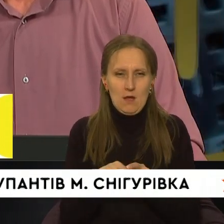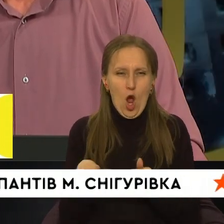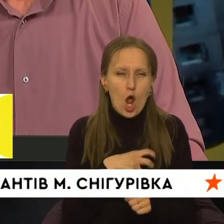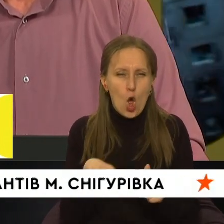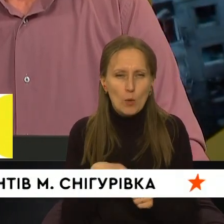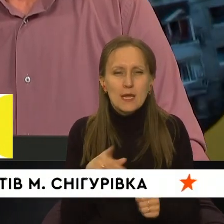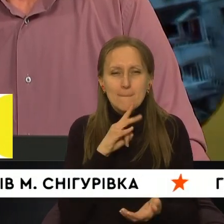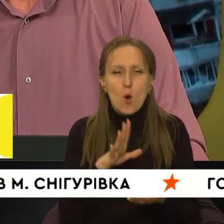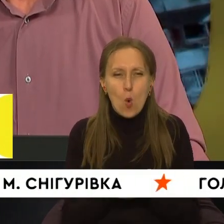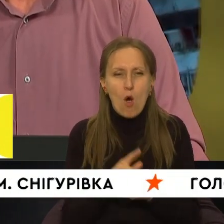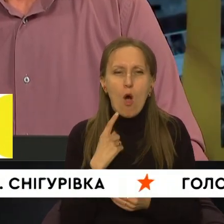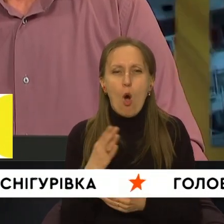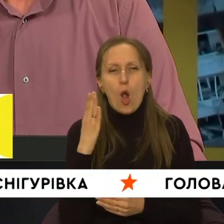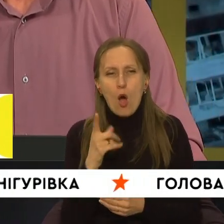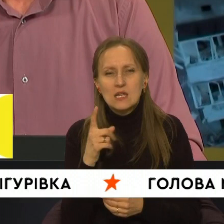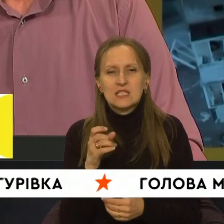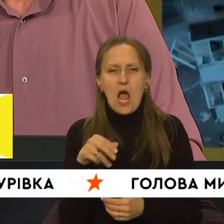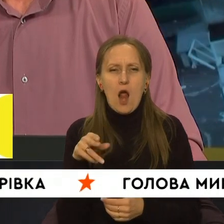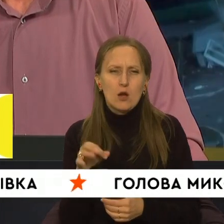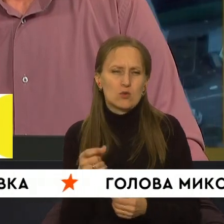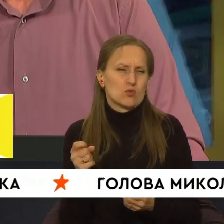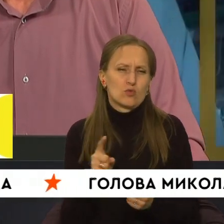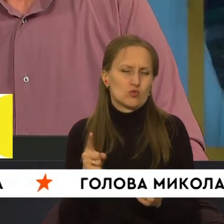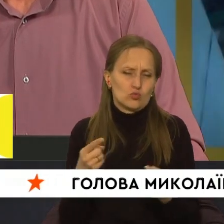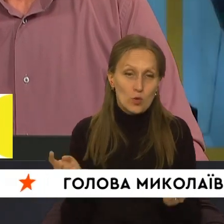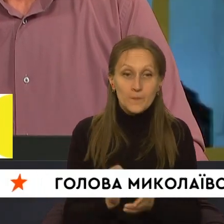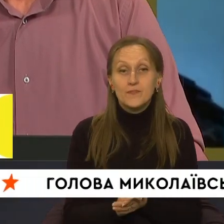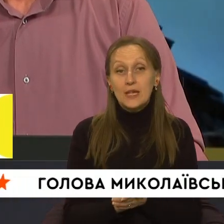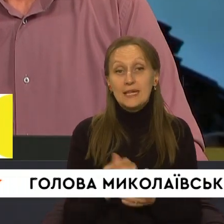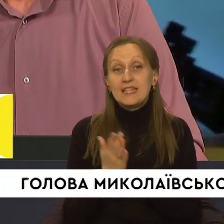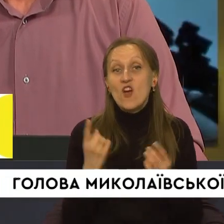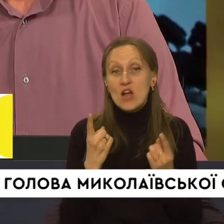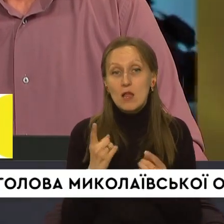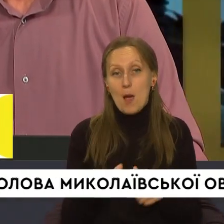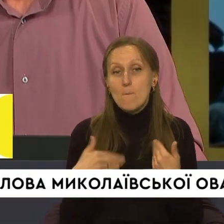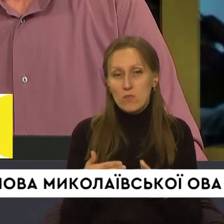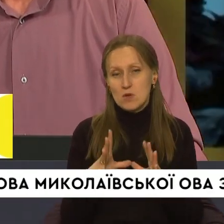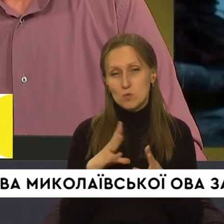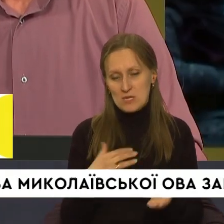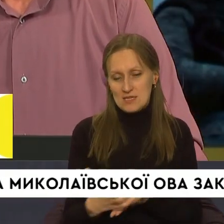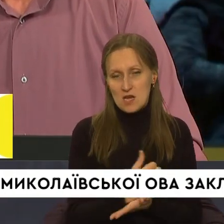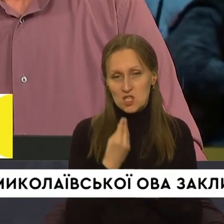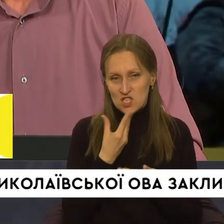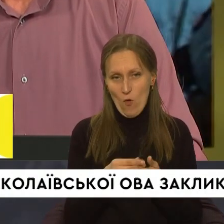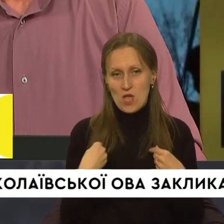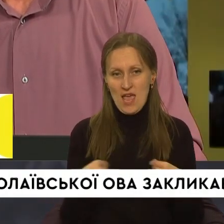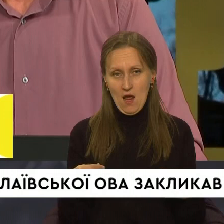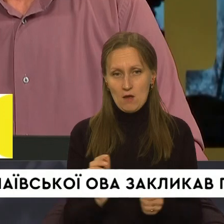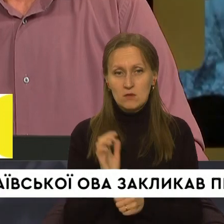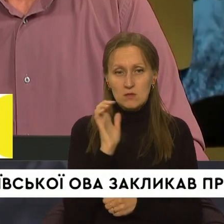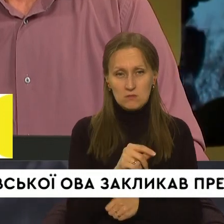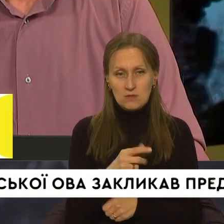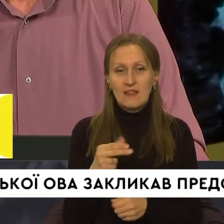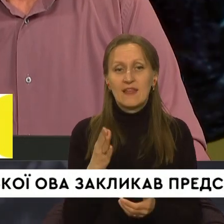які постійно там голосували за Сальдо, там і ще щось. Є велика порада їм спокійно зібрати свої речі, відправитись туди, де